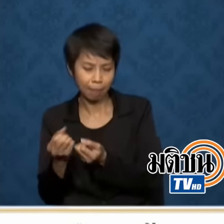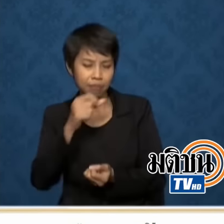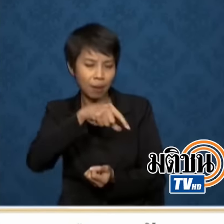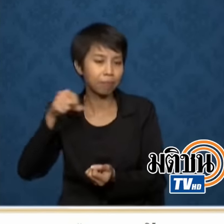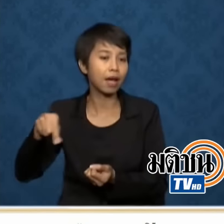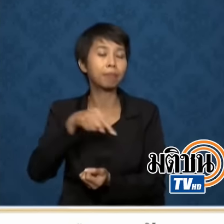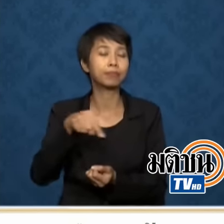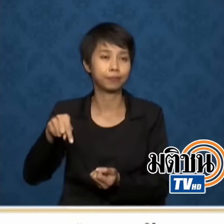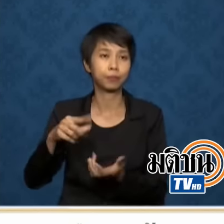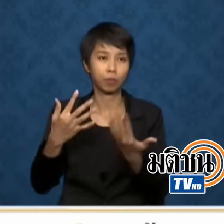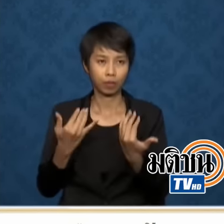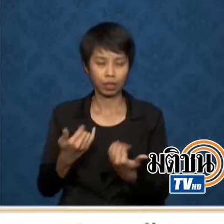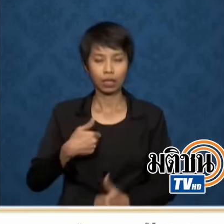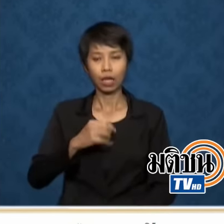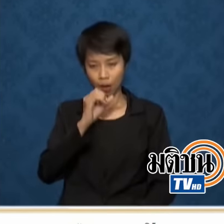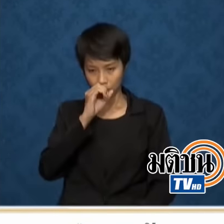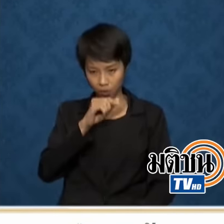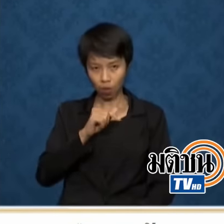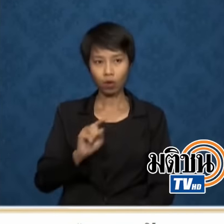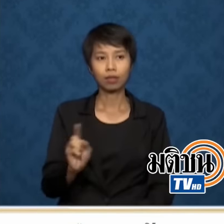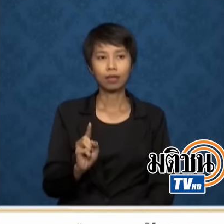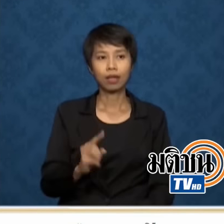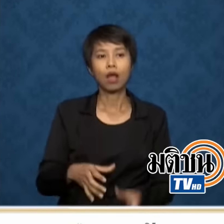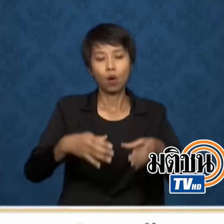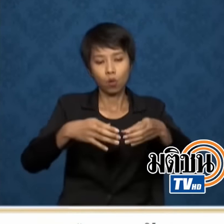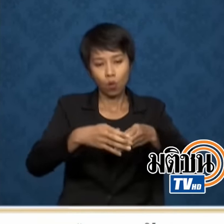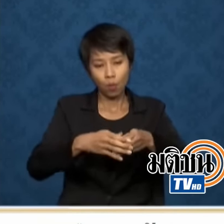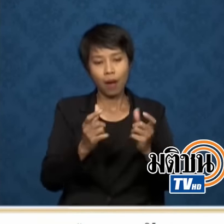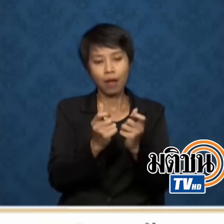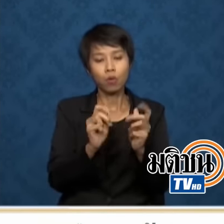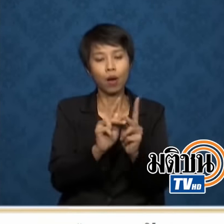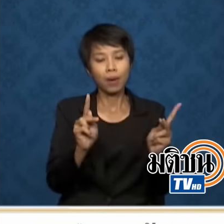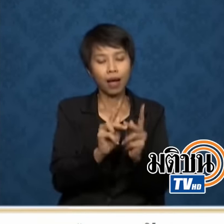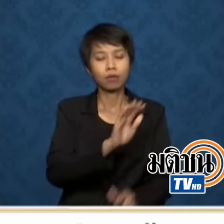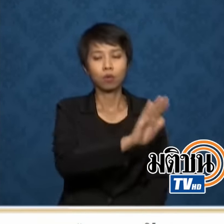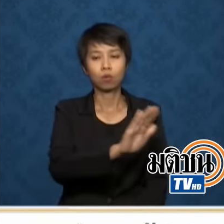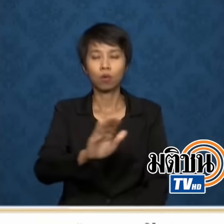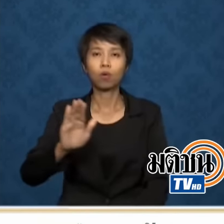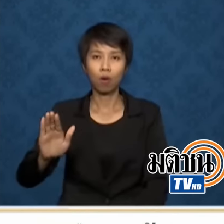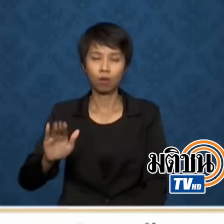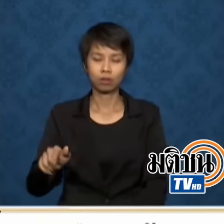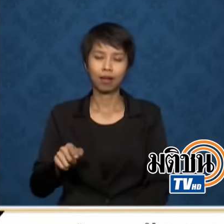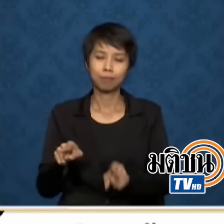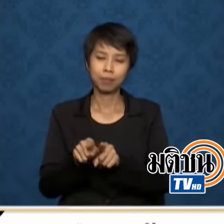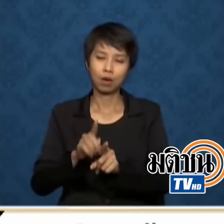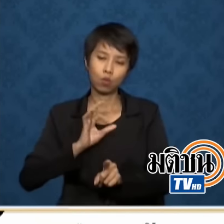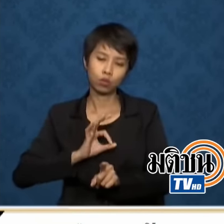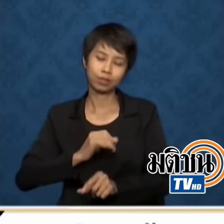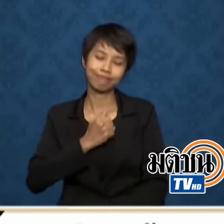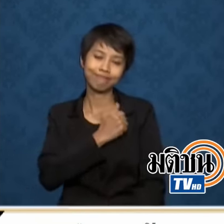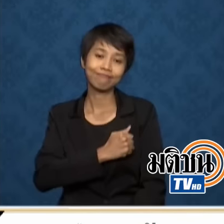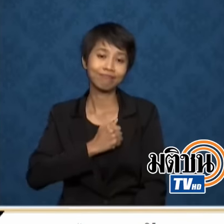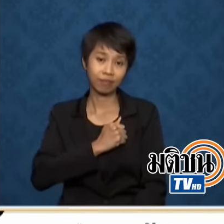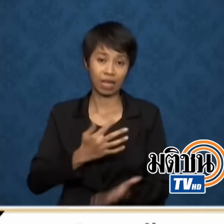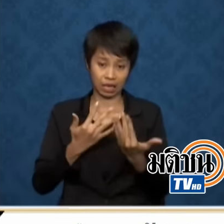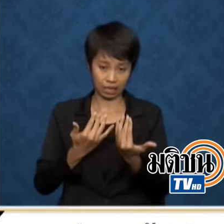ต้องกราบเรียนด้วยความเป็นธรรมให้ความเป็นธรรมกับทางคณะอนุกรรมการทุกชุด นะครับอย่าให้เขาเสียกำลังใจนะครับวันนี้เข